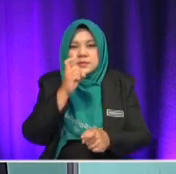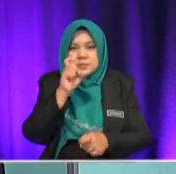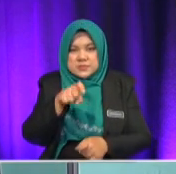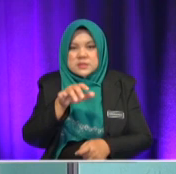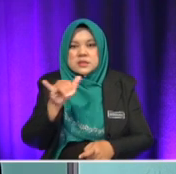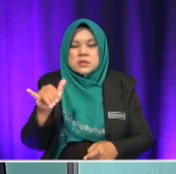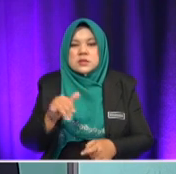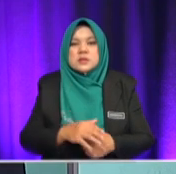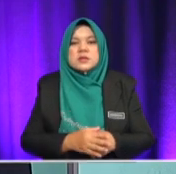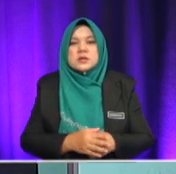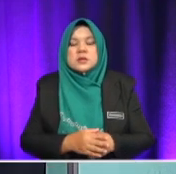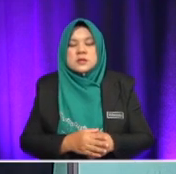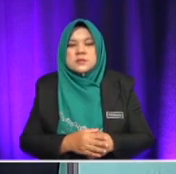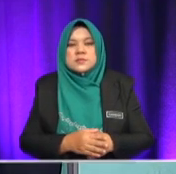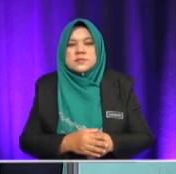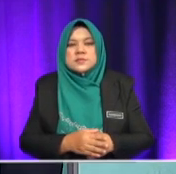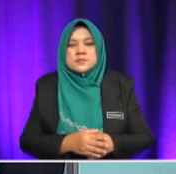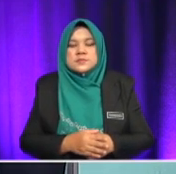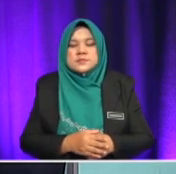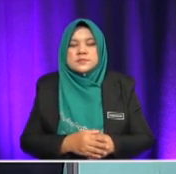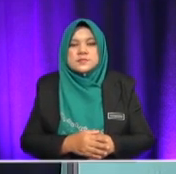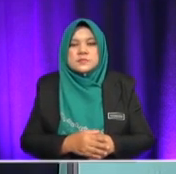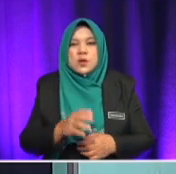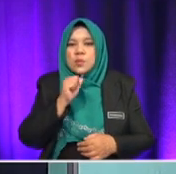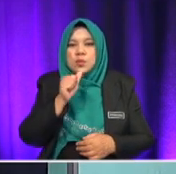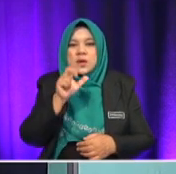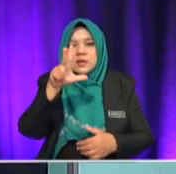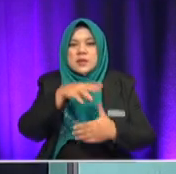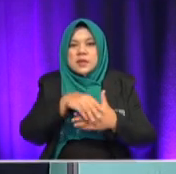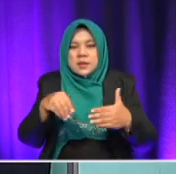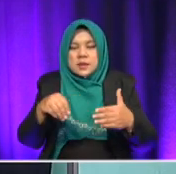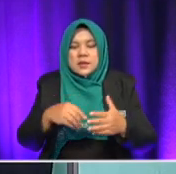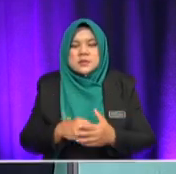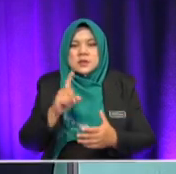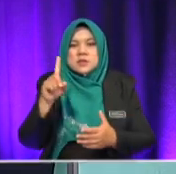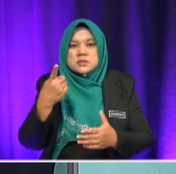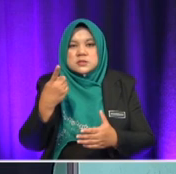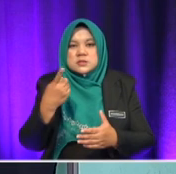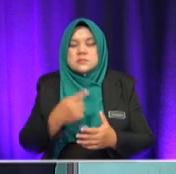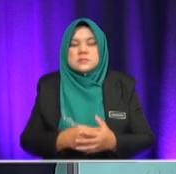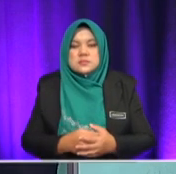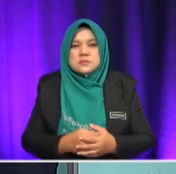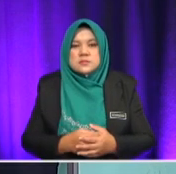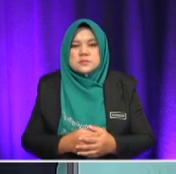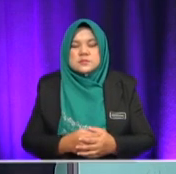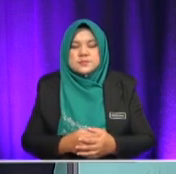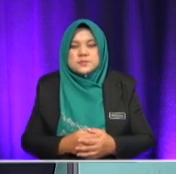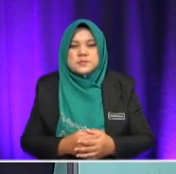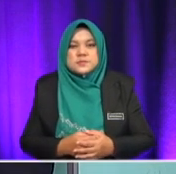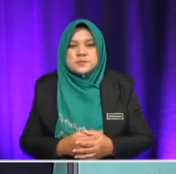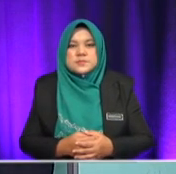kalau kita sering dua ringgit pun masih dikira fakir ketika Ringgit sajalah kalau kita nilai berdasarkan keadaan